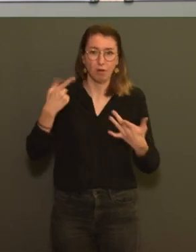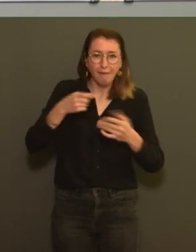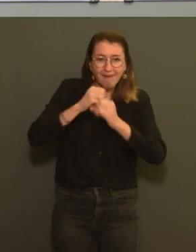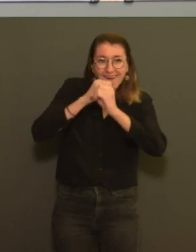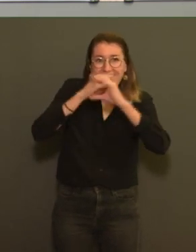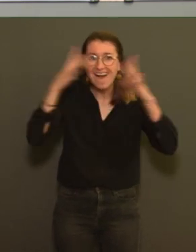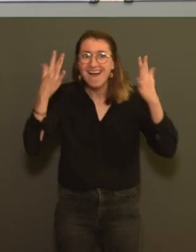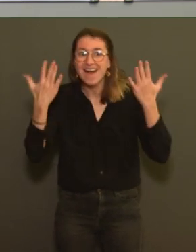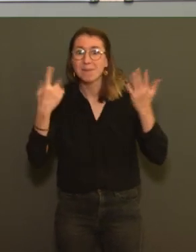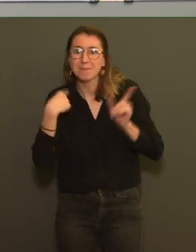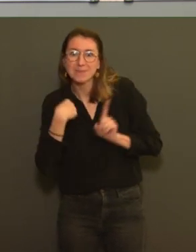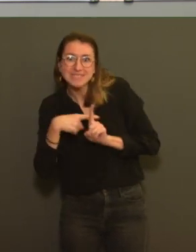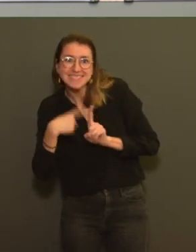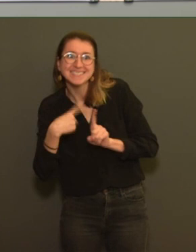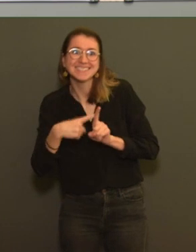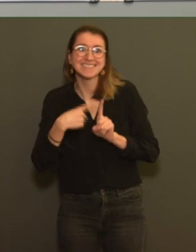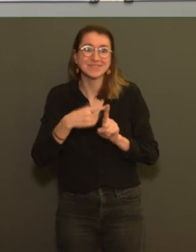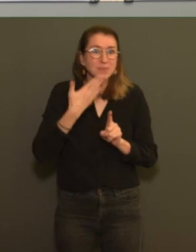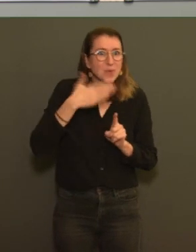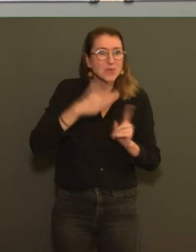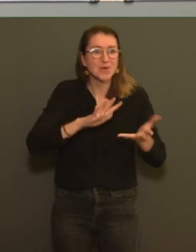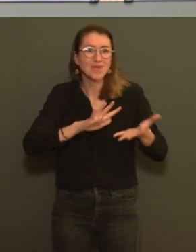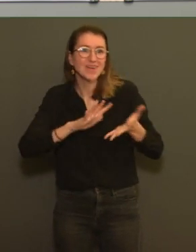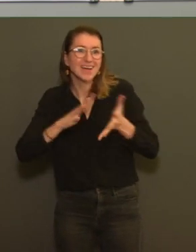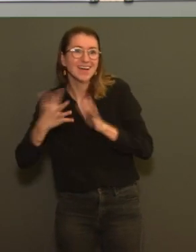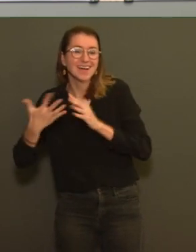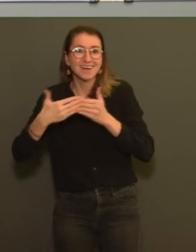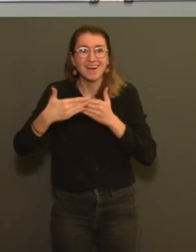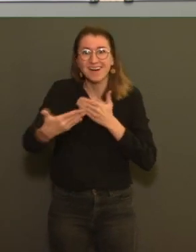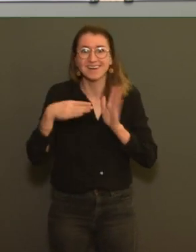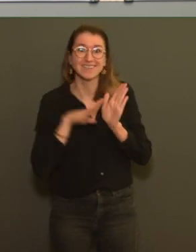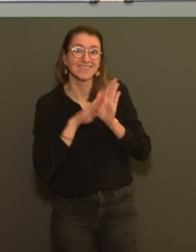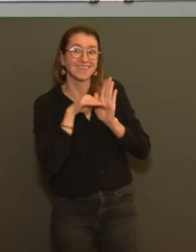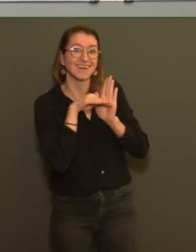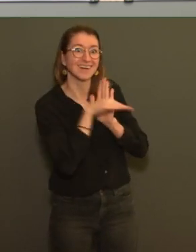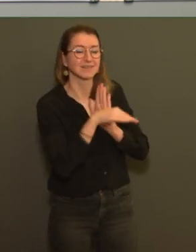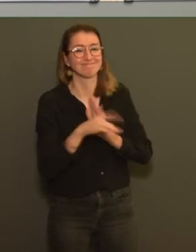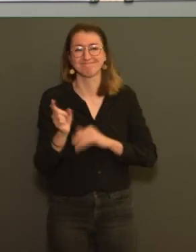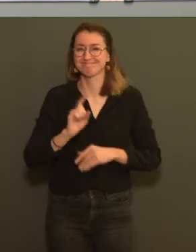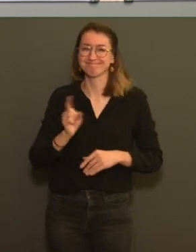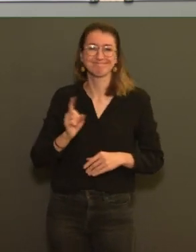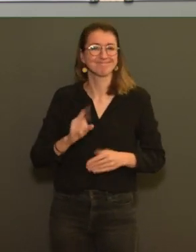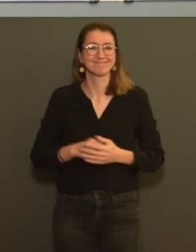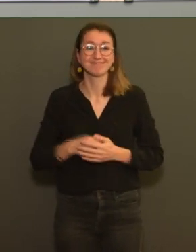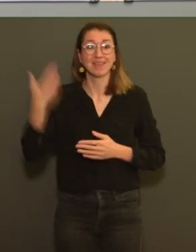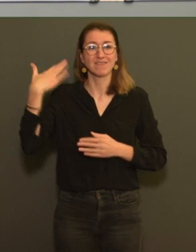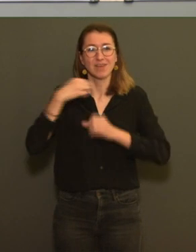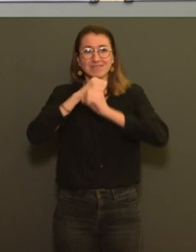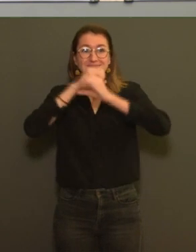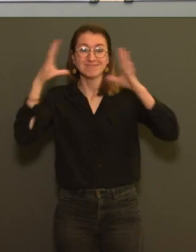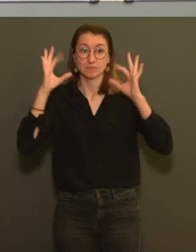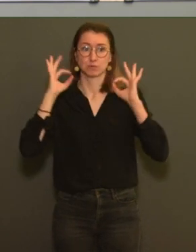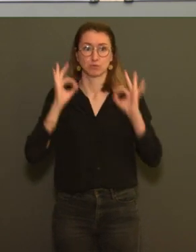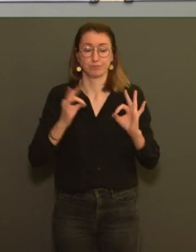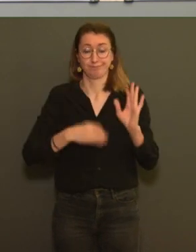indique formellement que la courbe va se casser. Nous avons déjà été leurrés à plusieurs reprises par une évolution des chiffres. Il